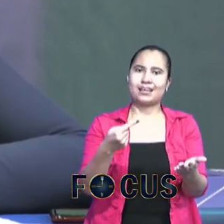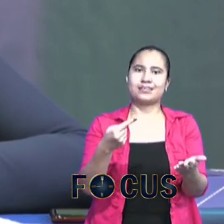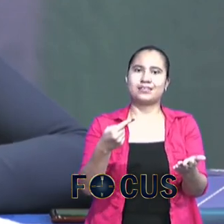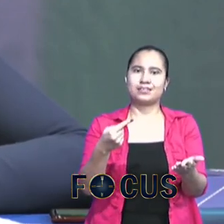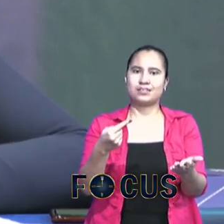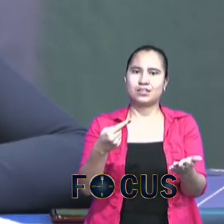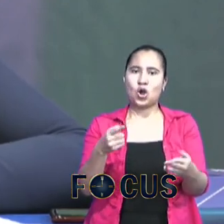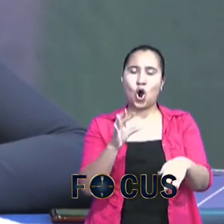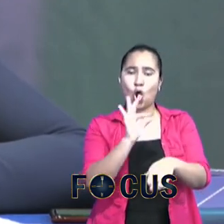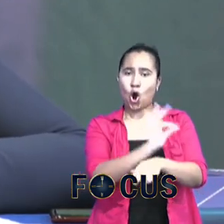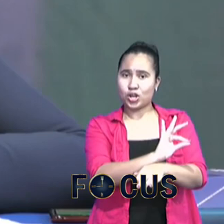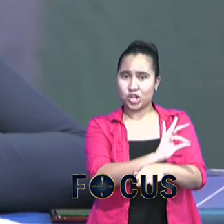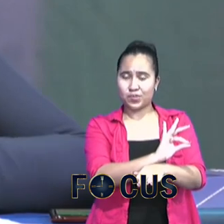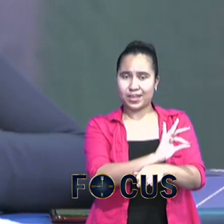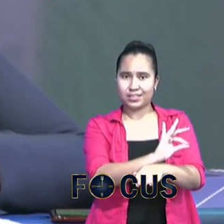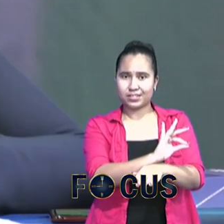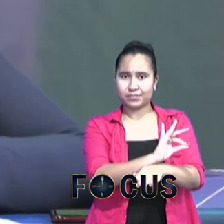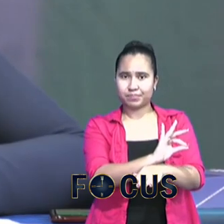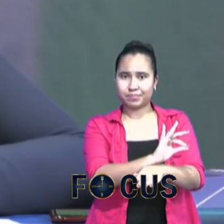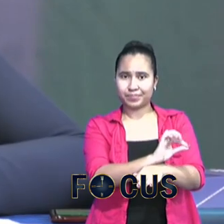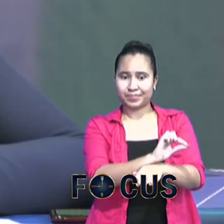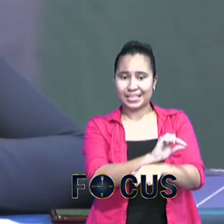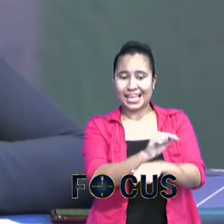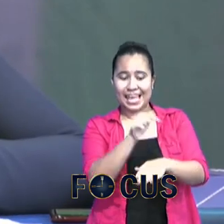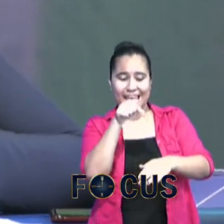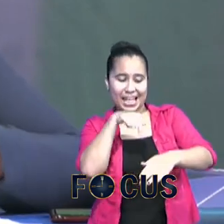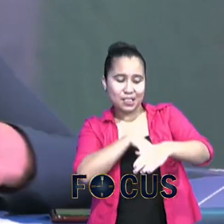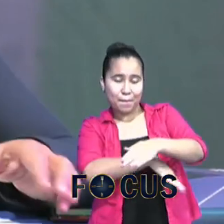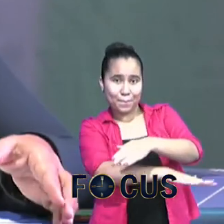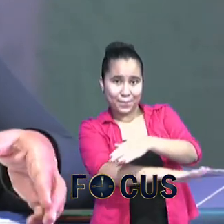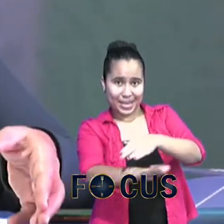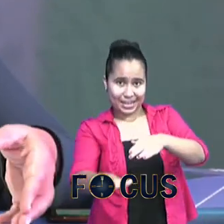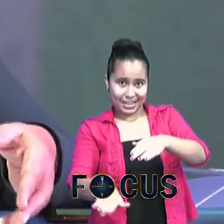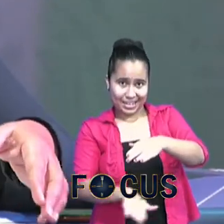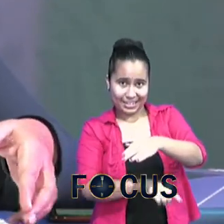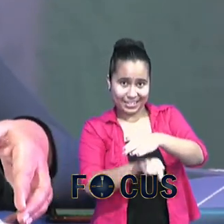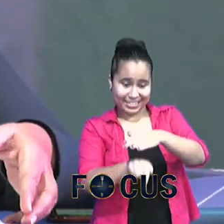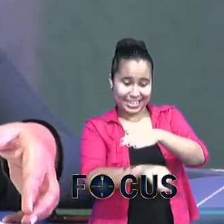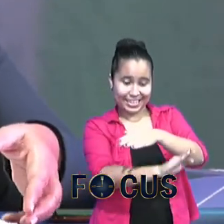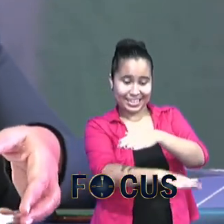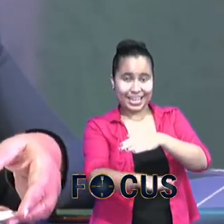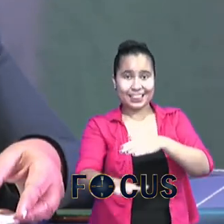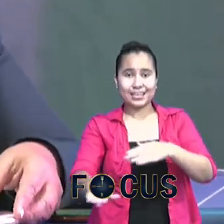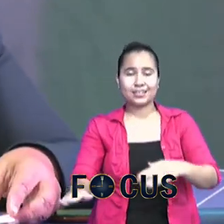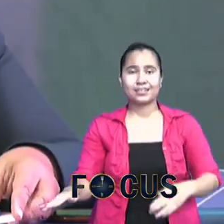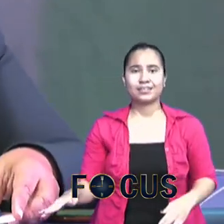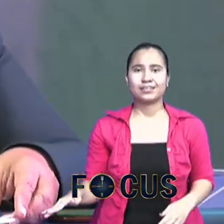met het onderwijs in het binnenland, zodat die kinderen